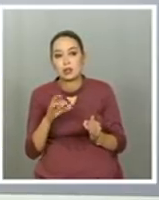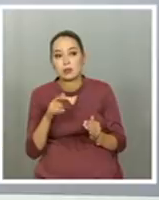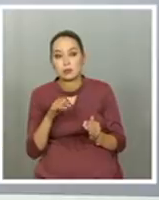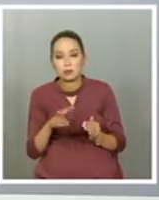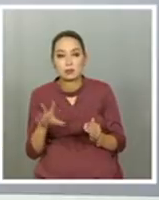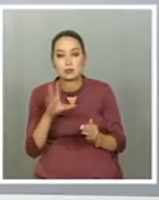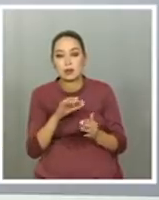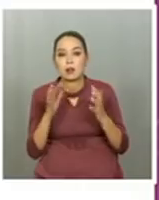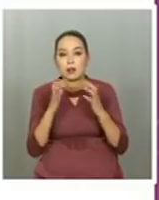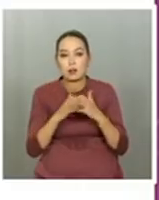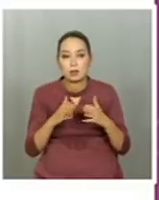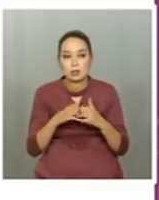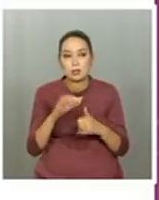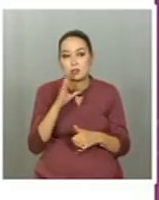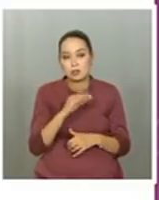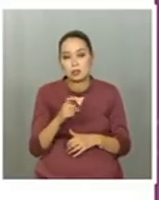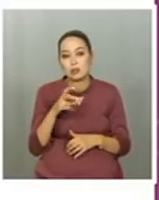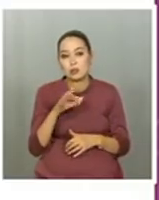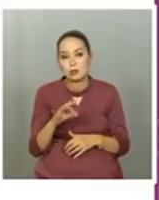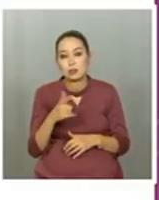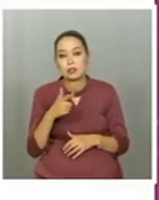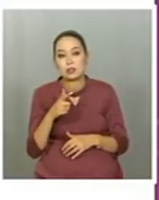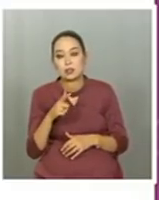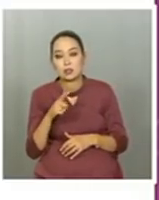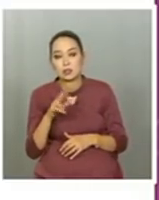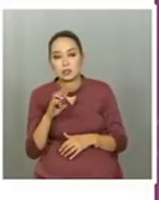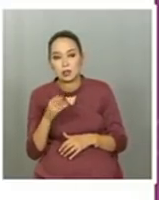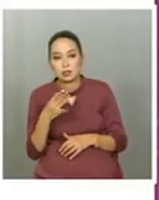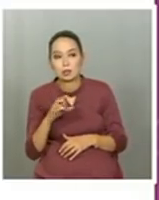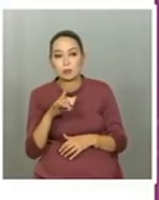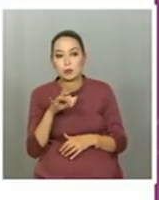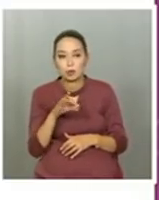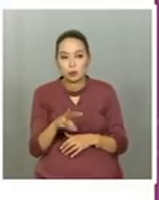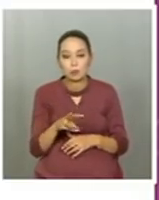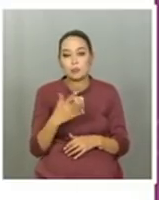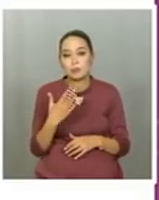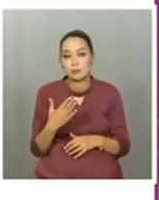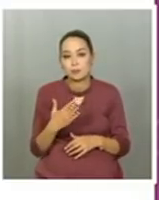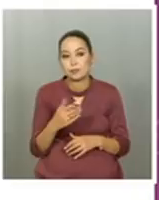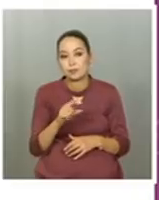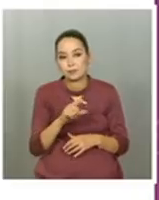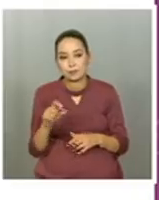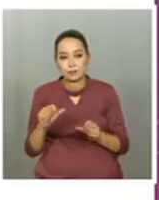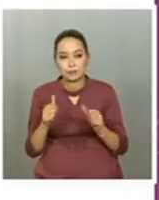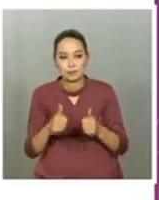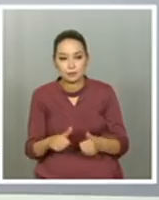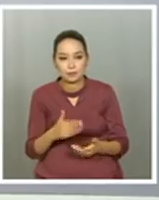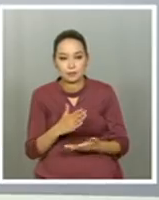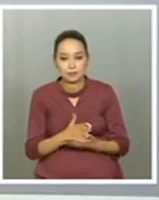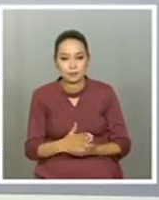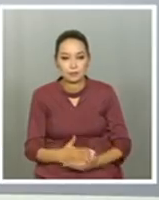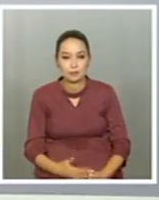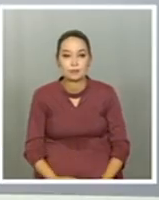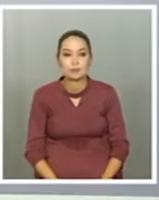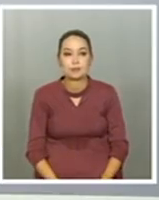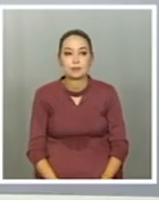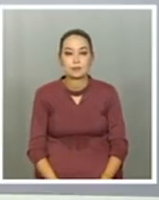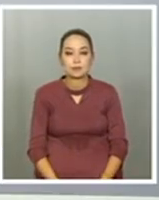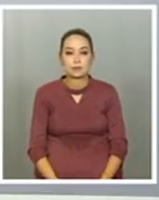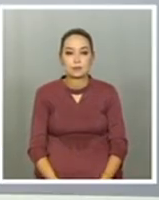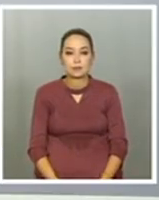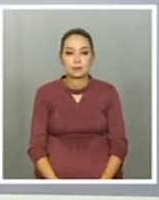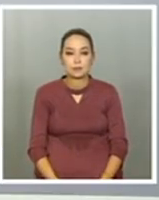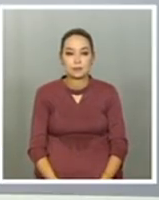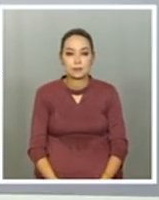алады. Мысалы, хлор натрий бромидімен әрекеттесті, натрий хлориді және бром 2 шығады. Бұл жерде